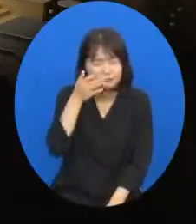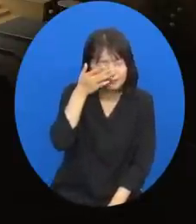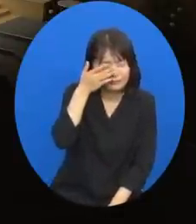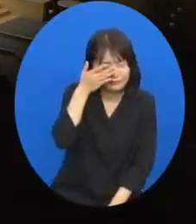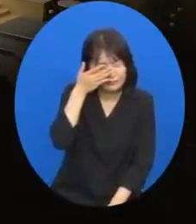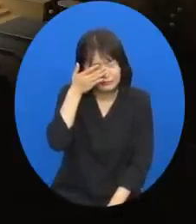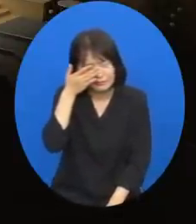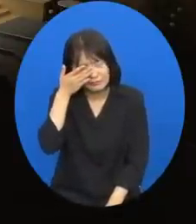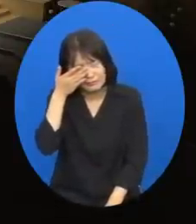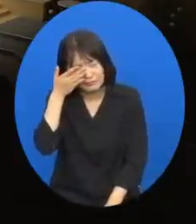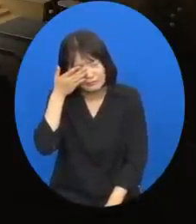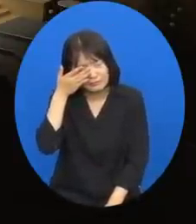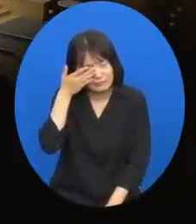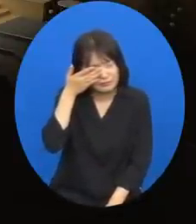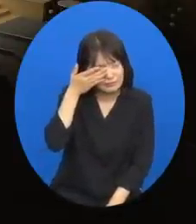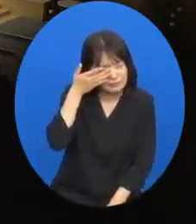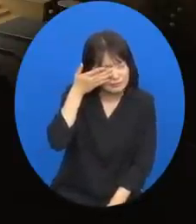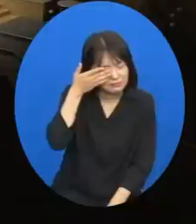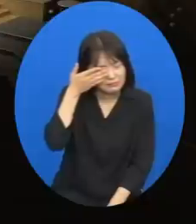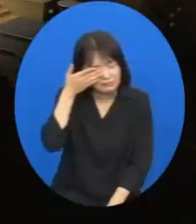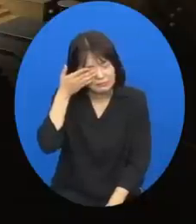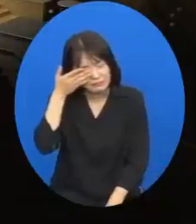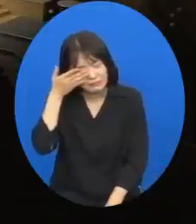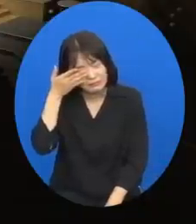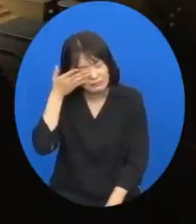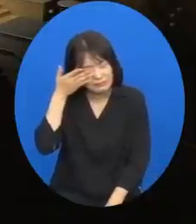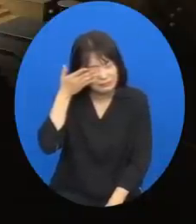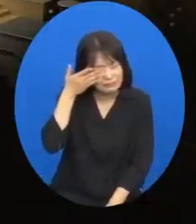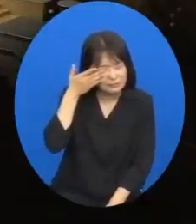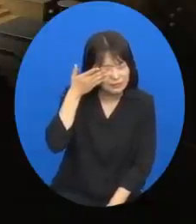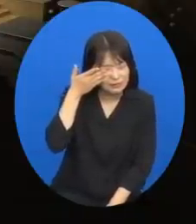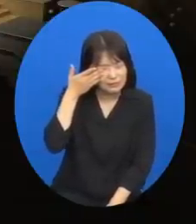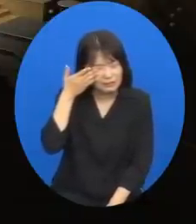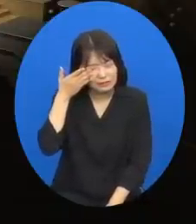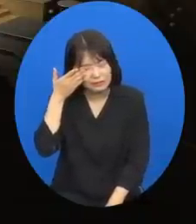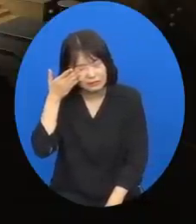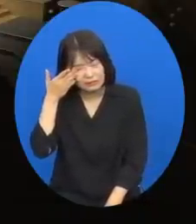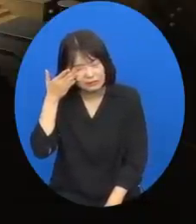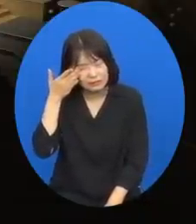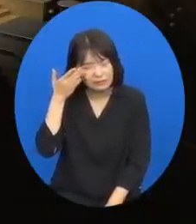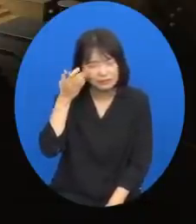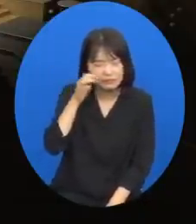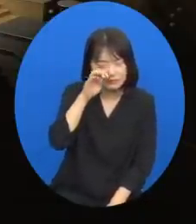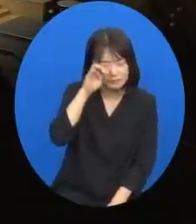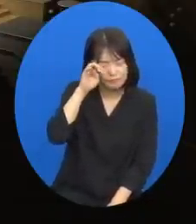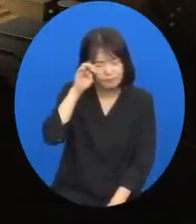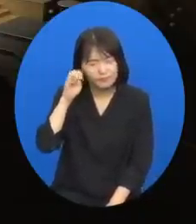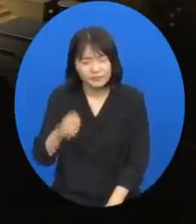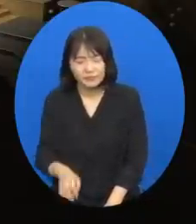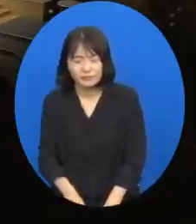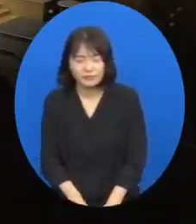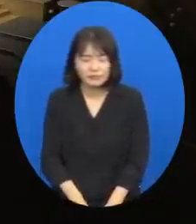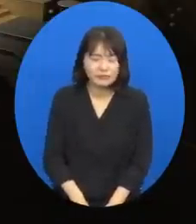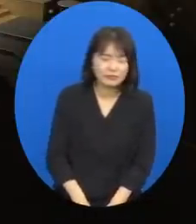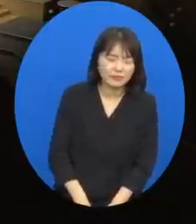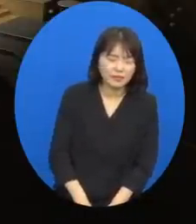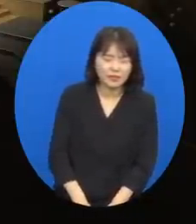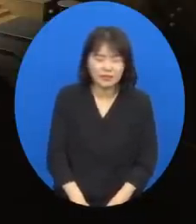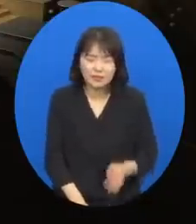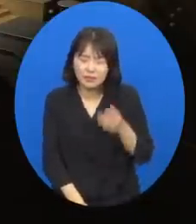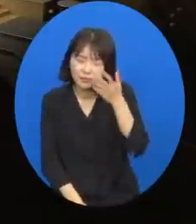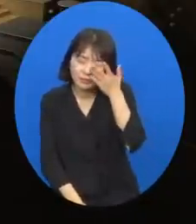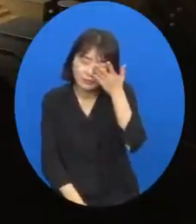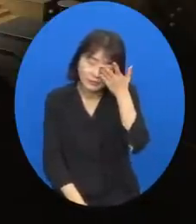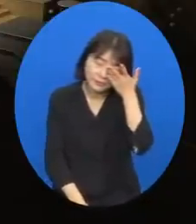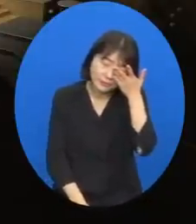지키기 어려워 주시옵소서 올라선 생각해서 바랄 착하네 참을 색이 안 과